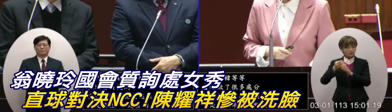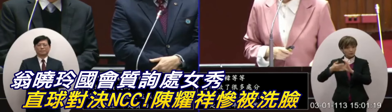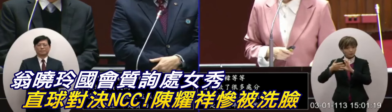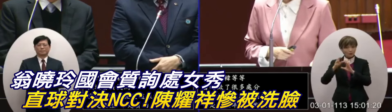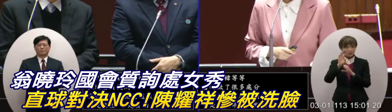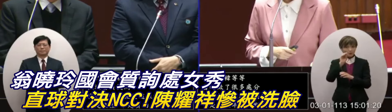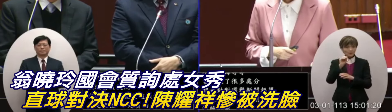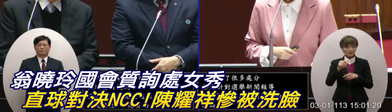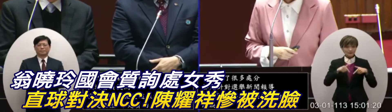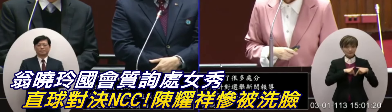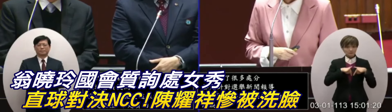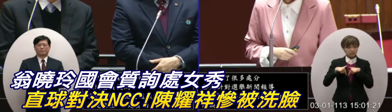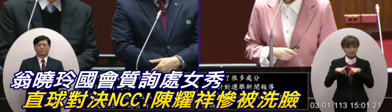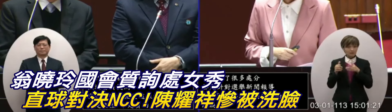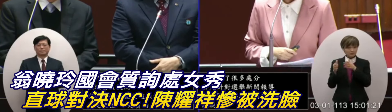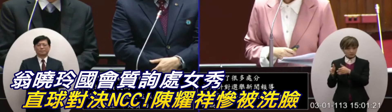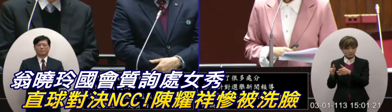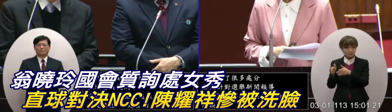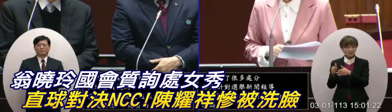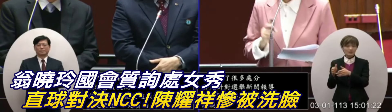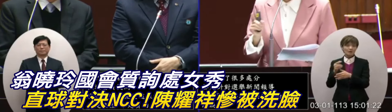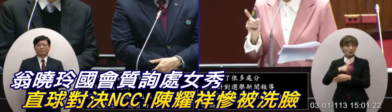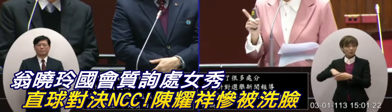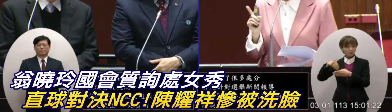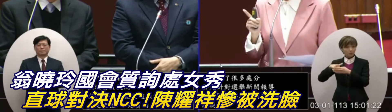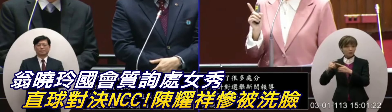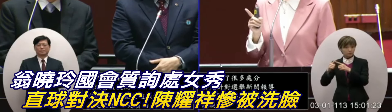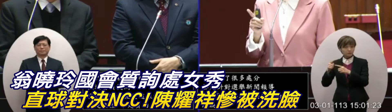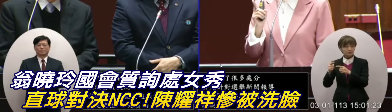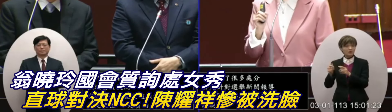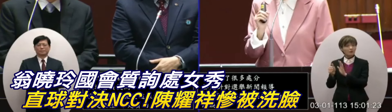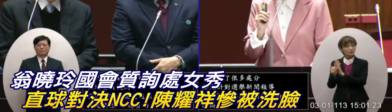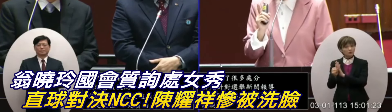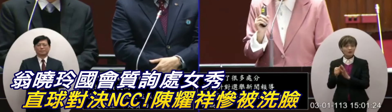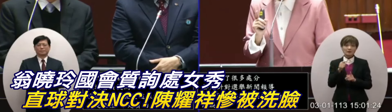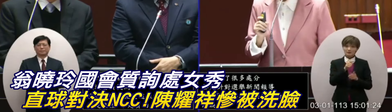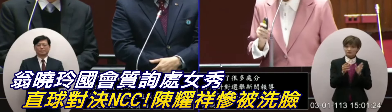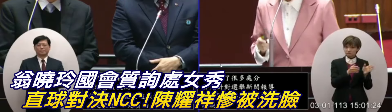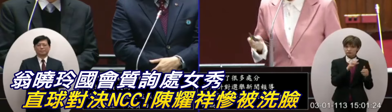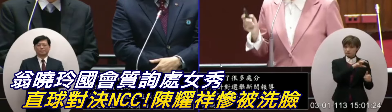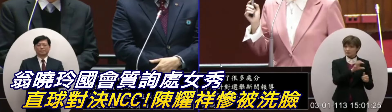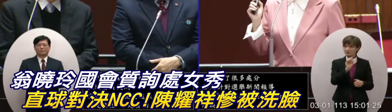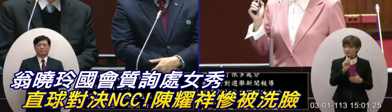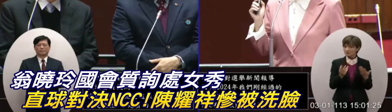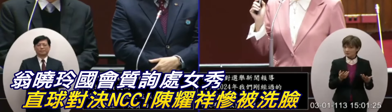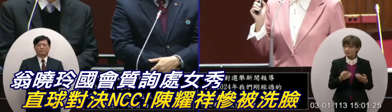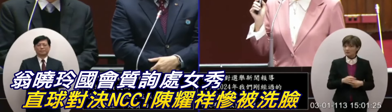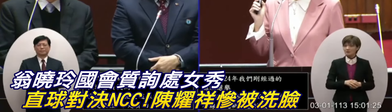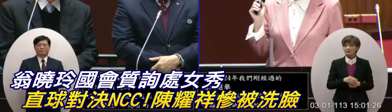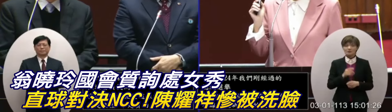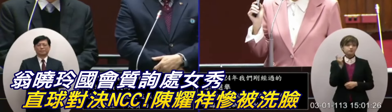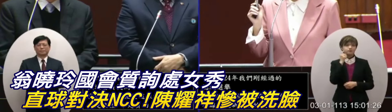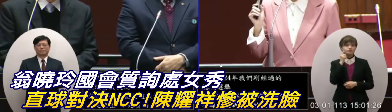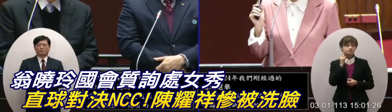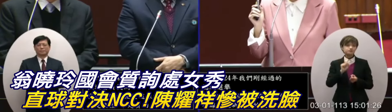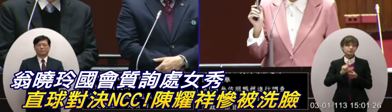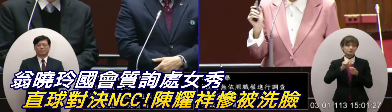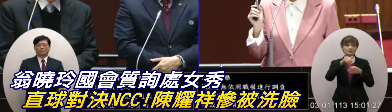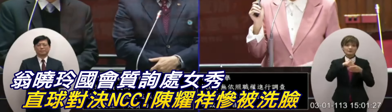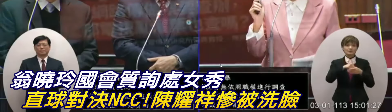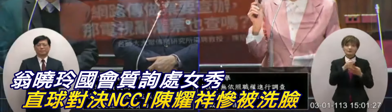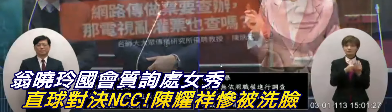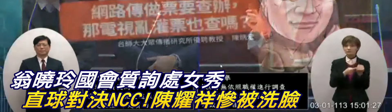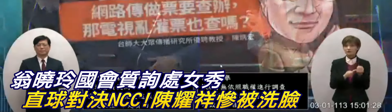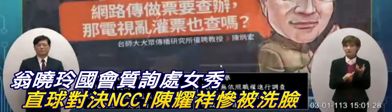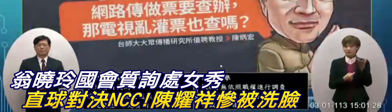有没有特别打压某个候选人啊？那么电视灌票的问题基本上非常严重。这个陈炳宏教